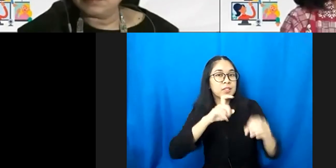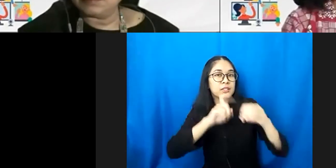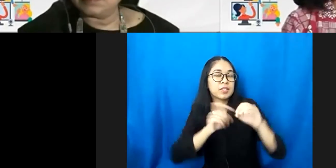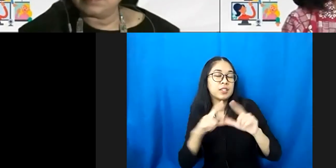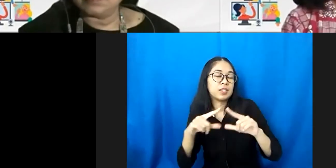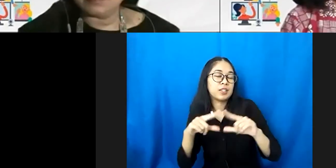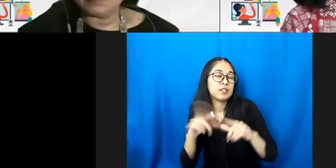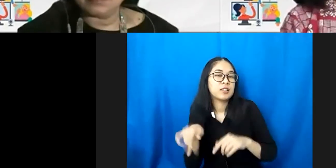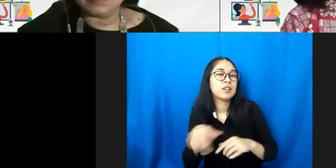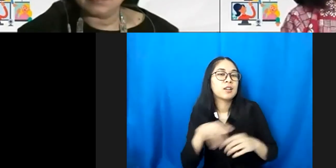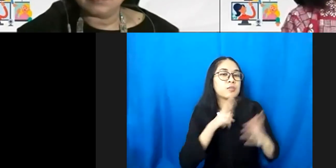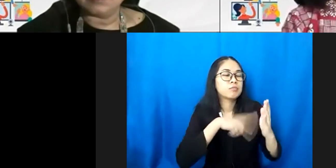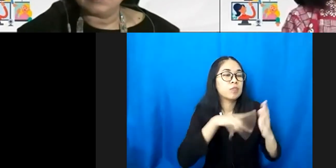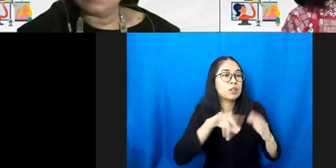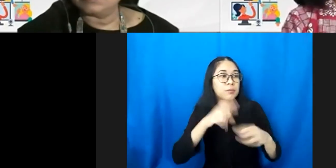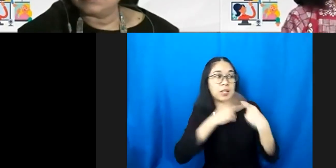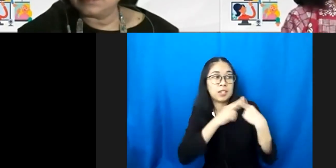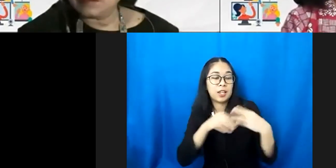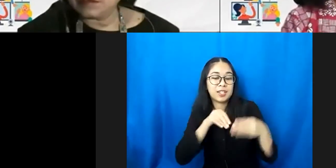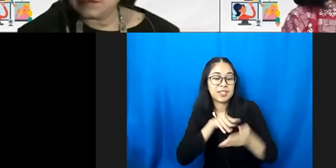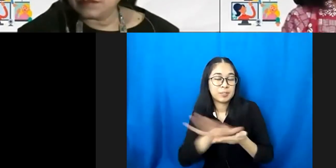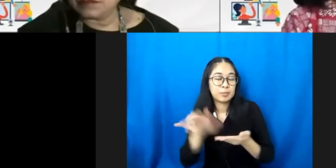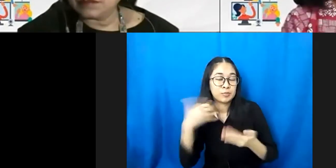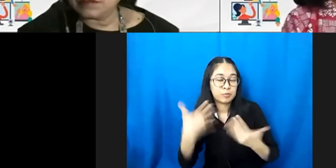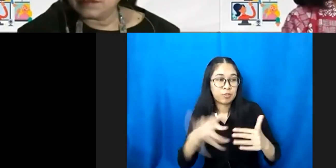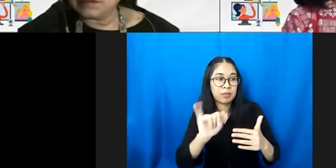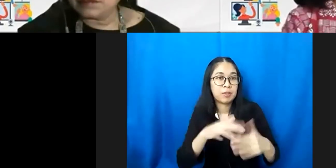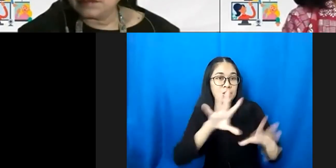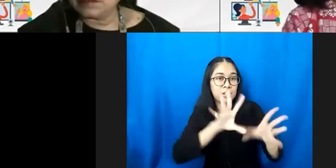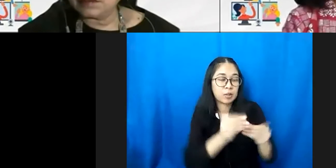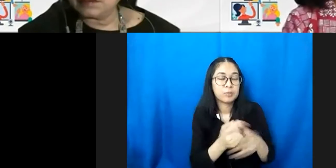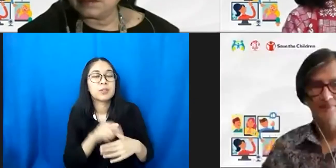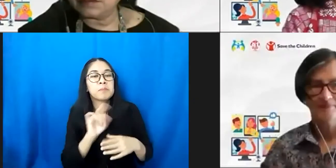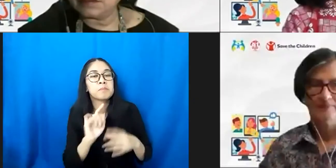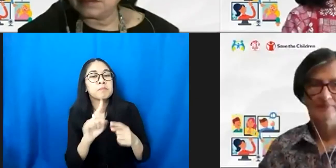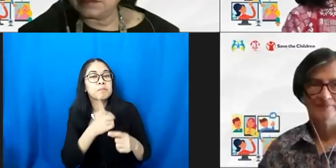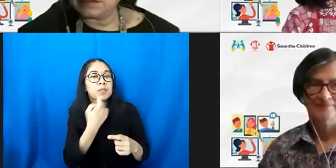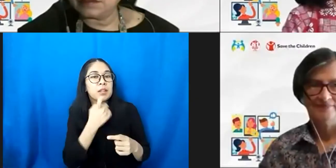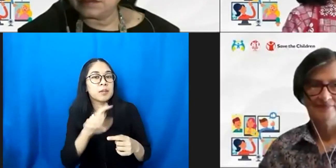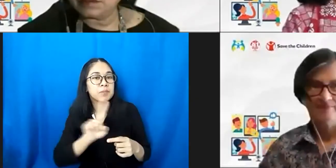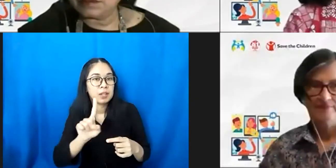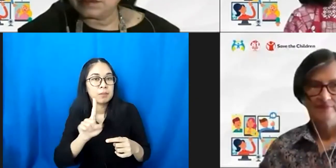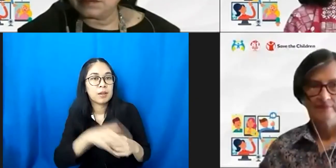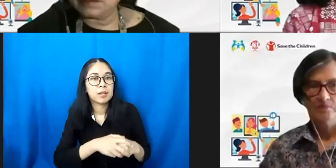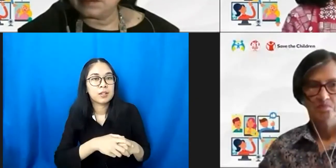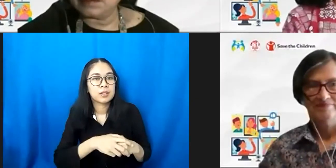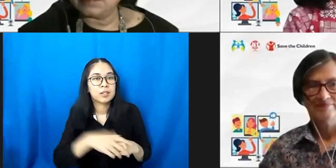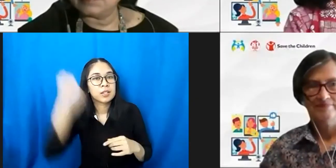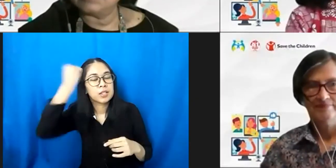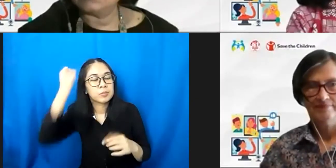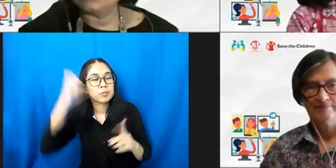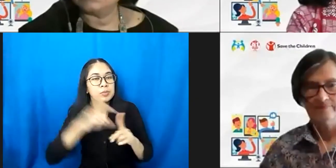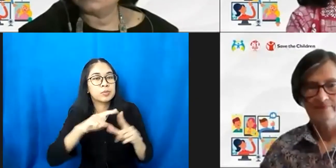sudah dirangkum. Ini ada pertanyaan yang pertama untuk Ibu Dani